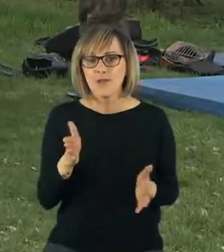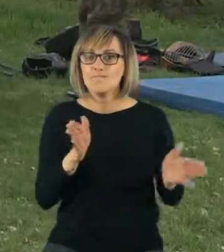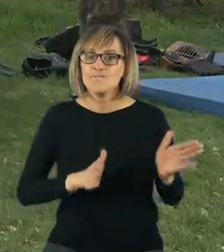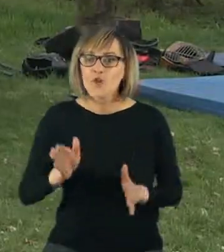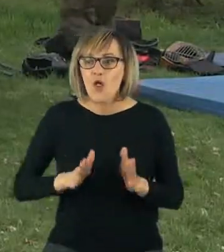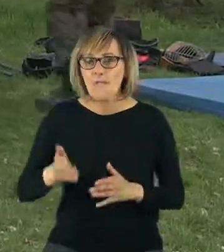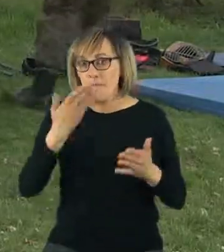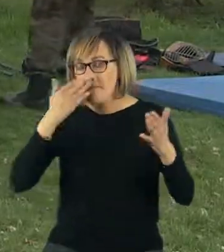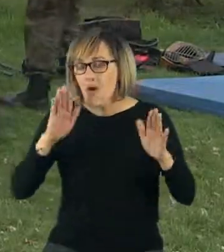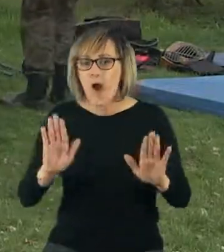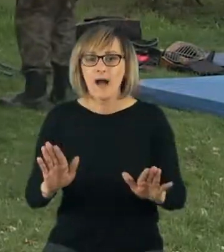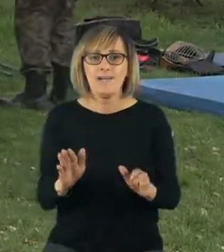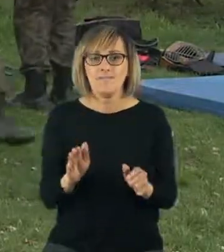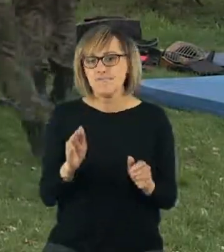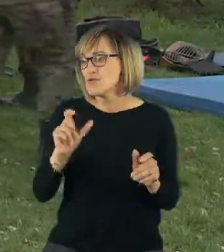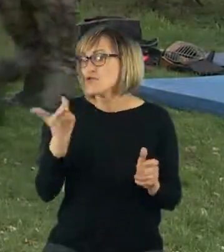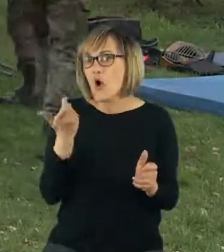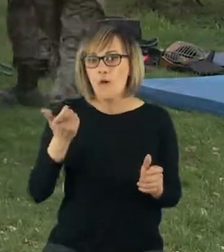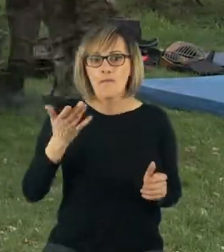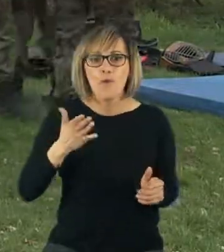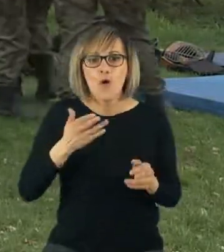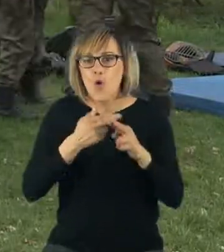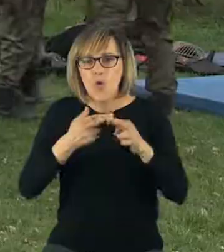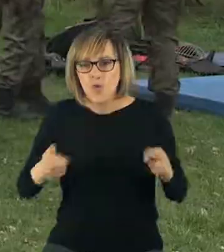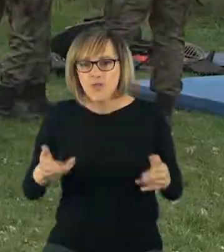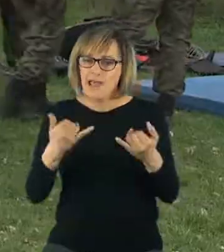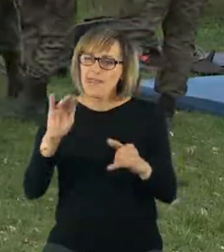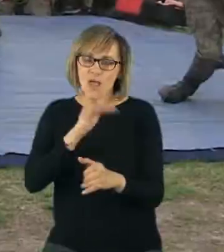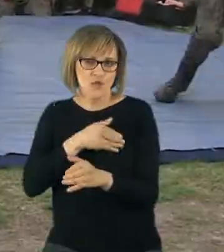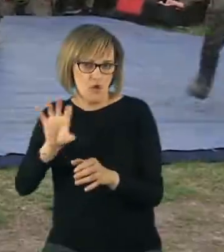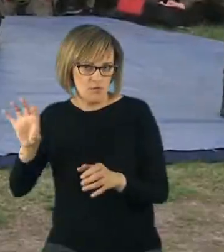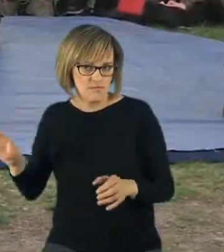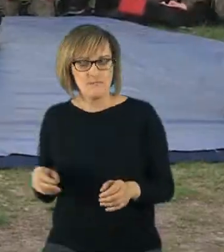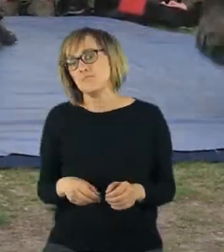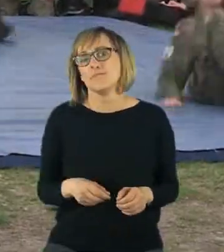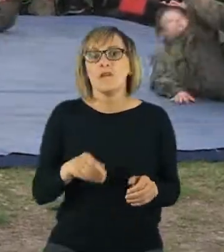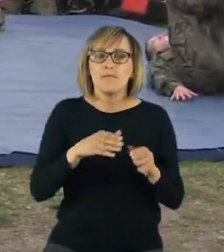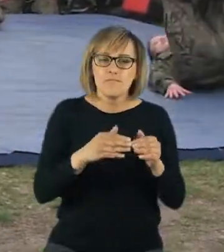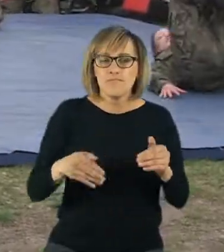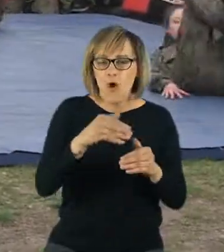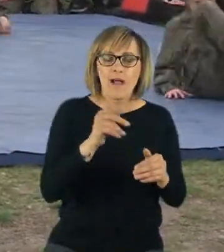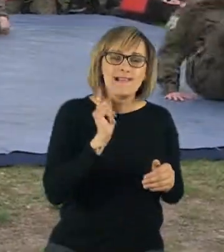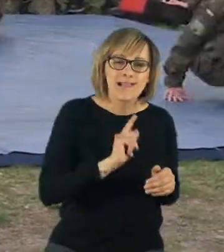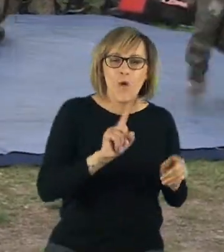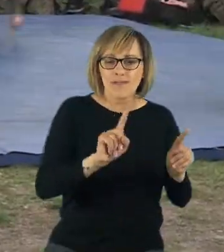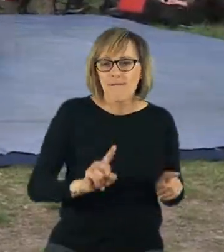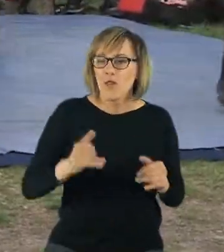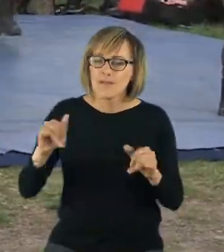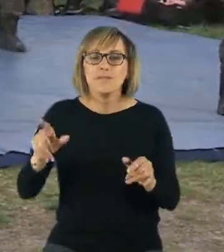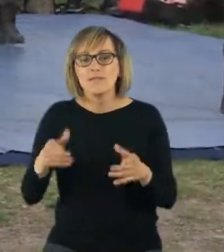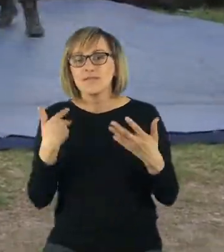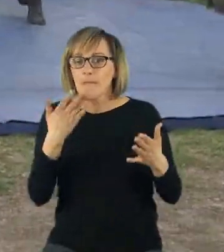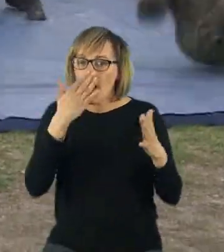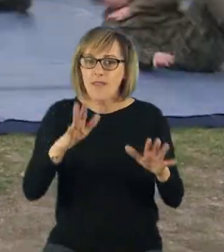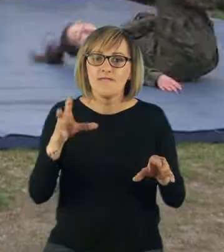wszystkim pokazywali, eksponowali to, co różnicuje nas od innych szkół ponadgimnazjalnych, ponadpodstawowych. Czyli